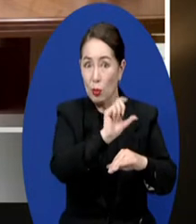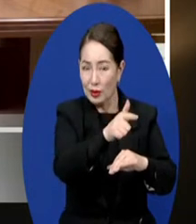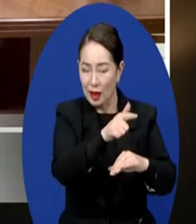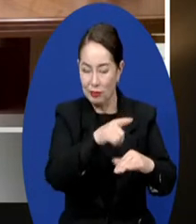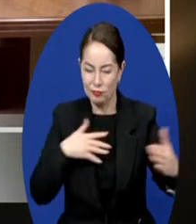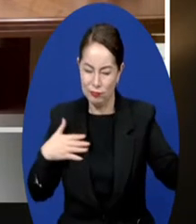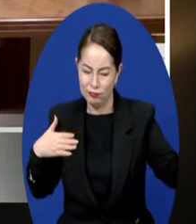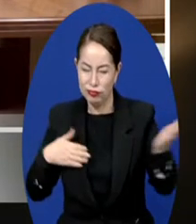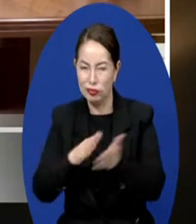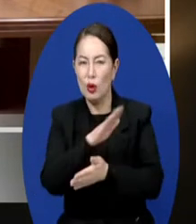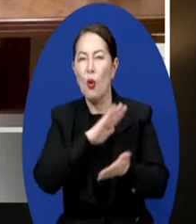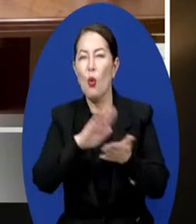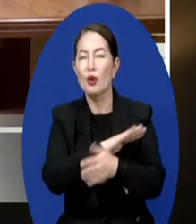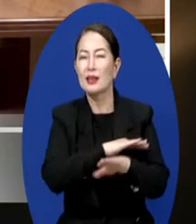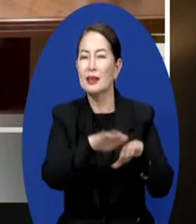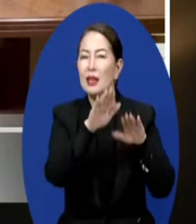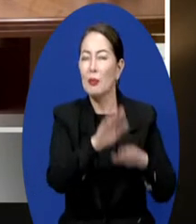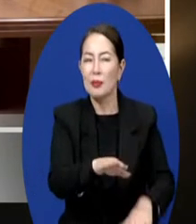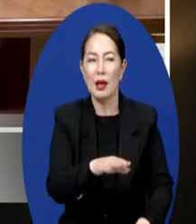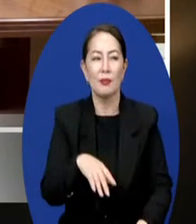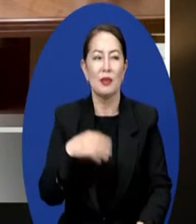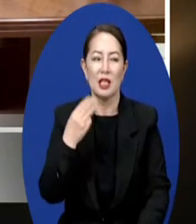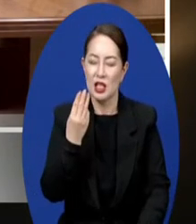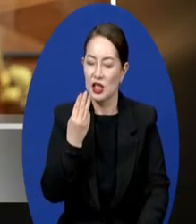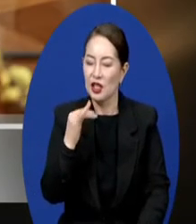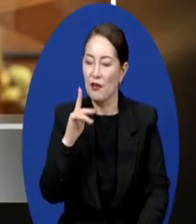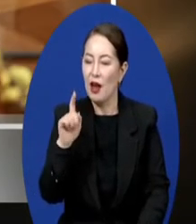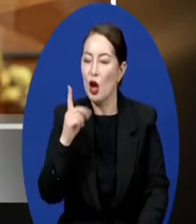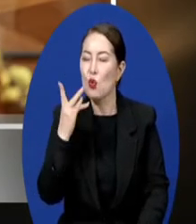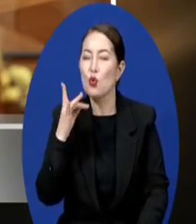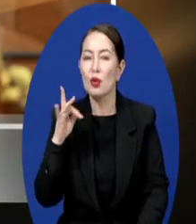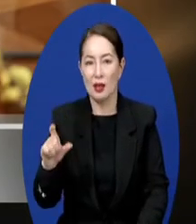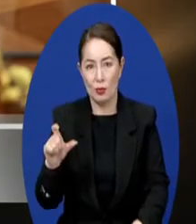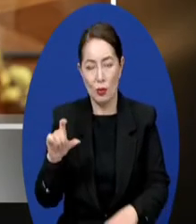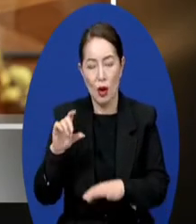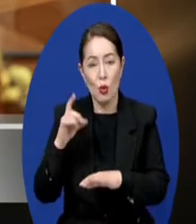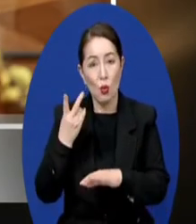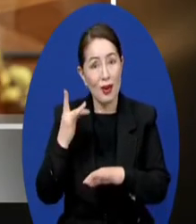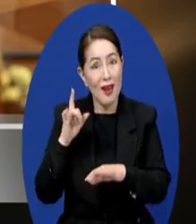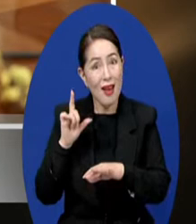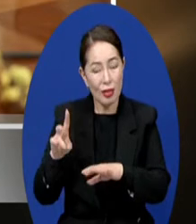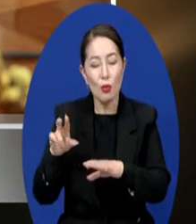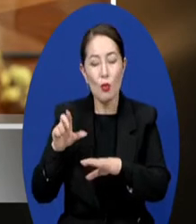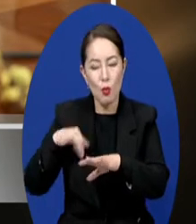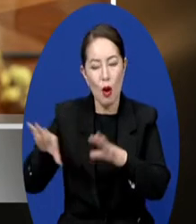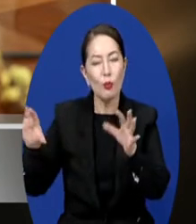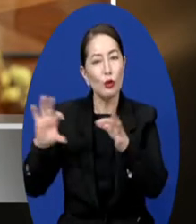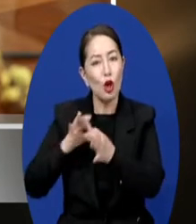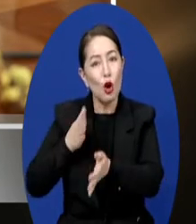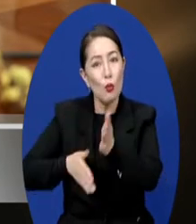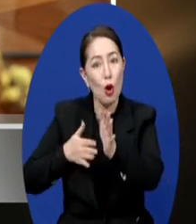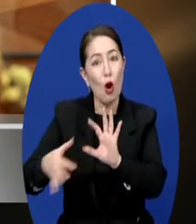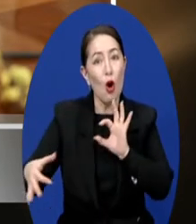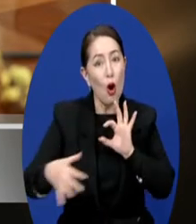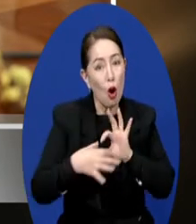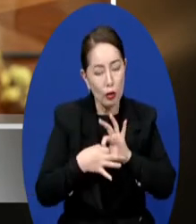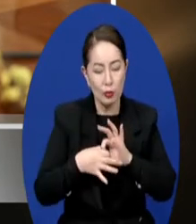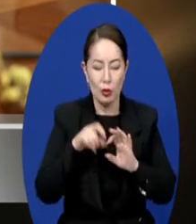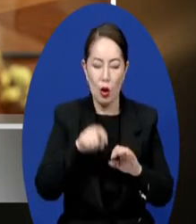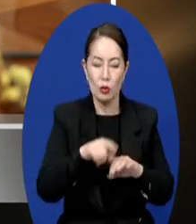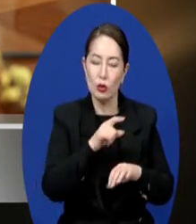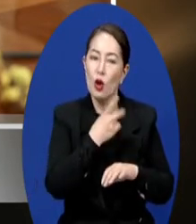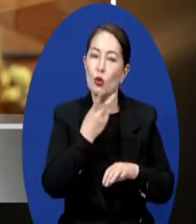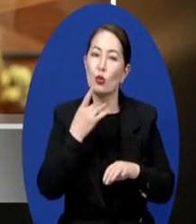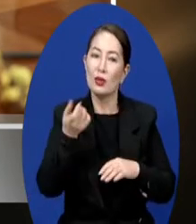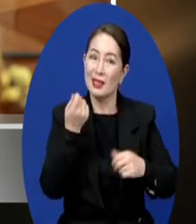ганц модод шивээ хүрэн сэхэ бомтыг төмөр замаар холбох. Гашуун сухай бомтоор одоо гарч байгаа нүүрс тээвэрлэлтийн хэмжээг нэмэгдүүлэх.